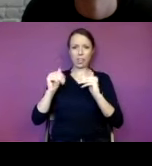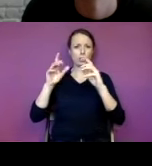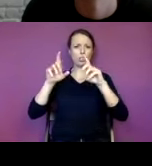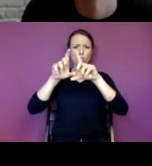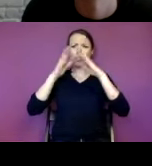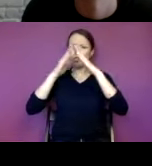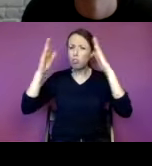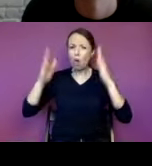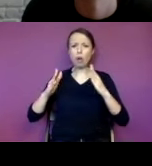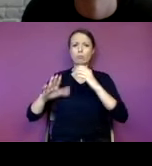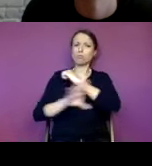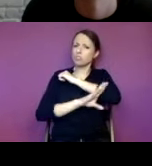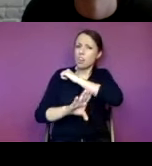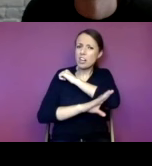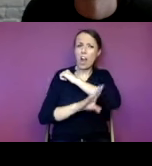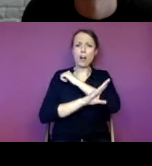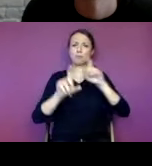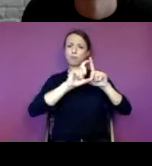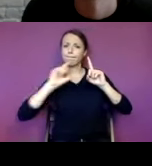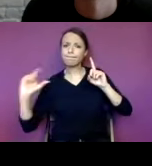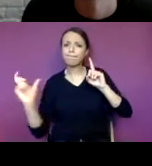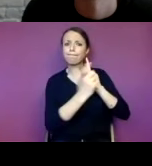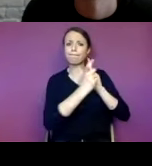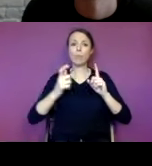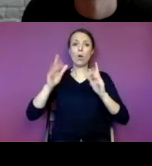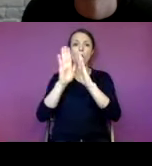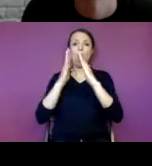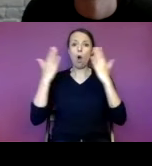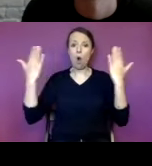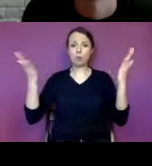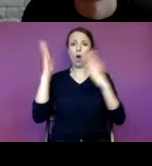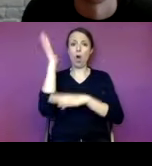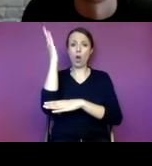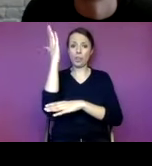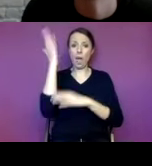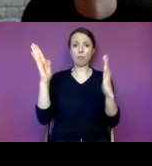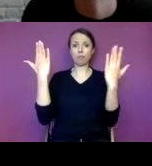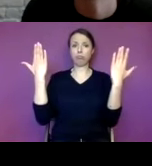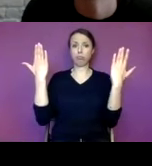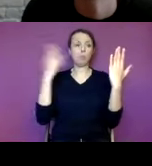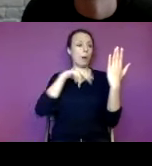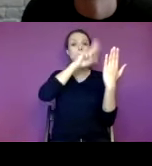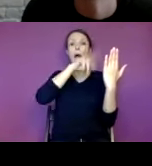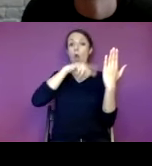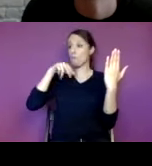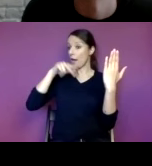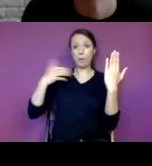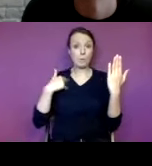z malowanymi okiennicami. Mnie jako osobę z miasta ten akurat budynek, aczkolwiek